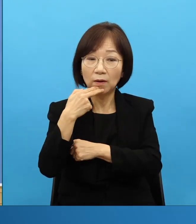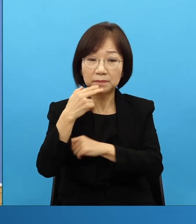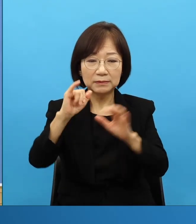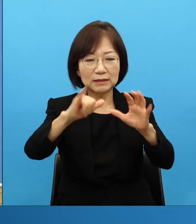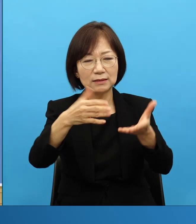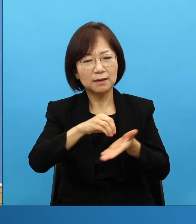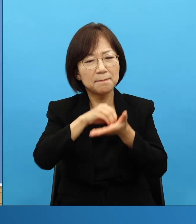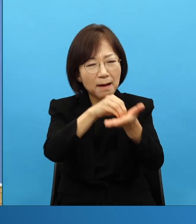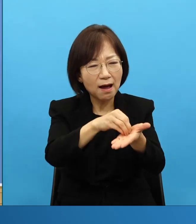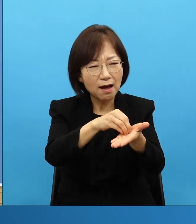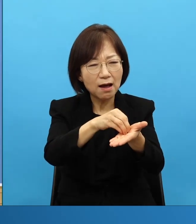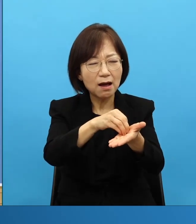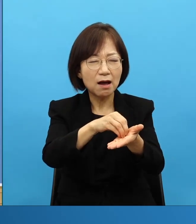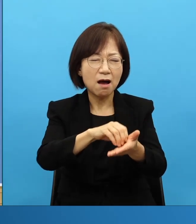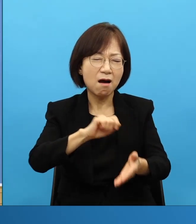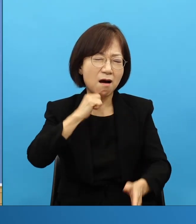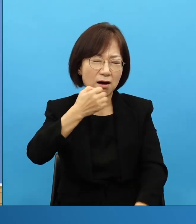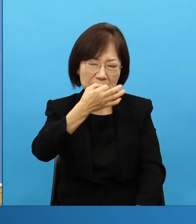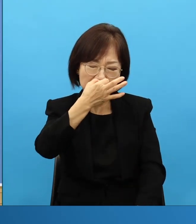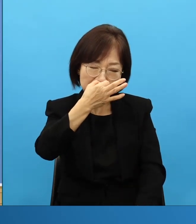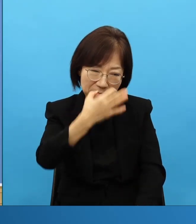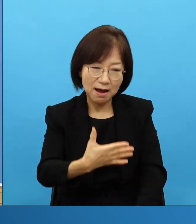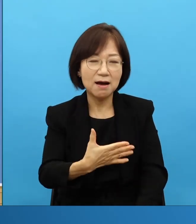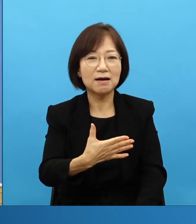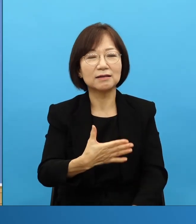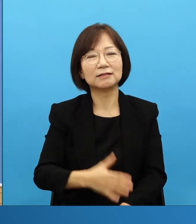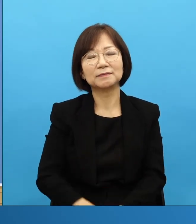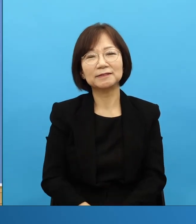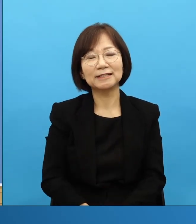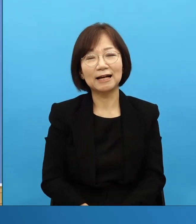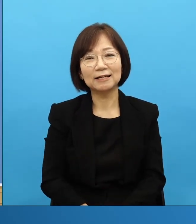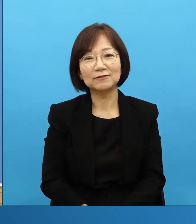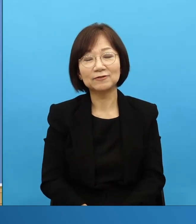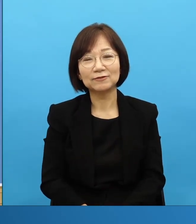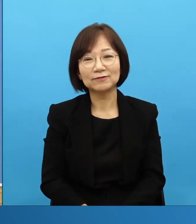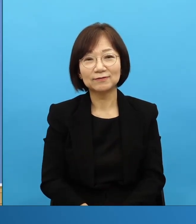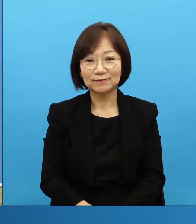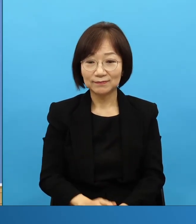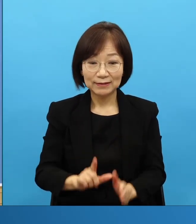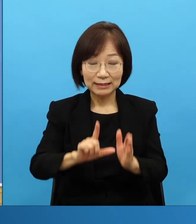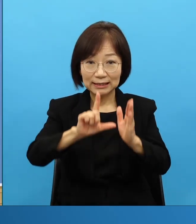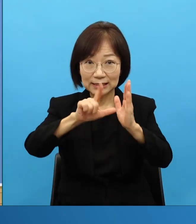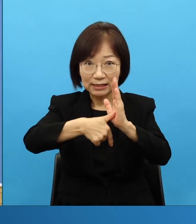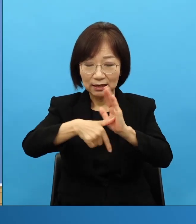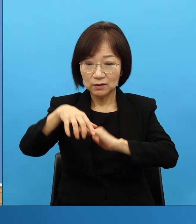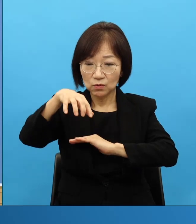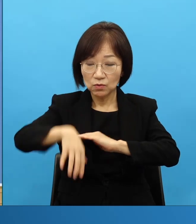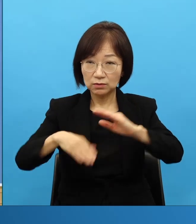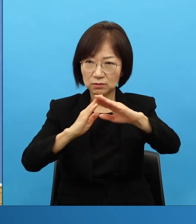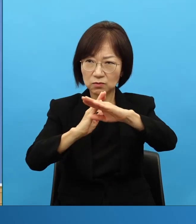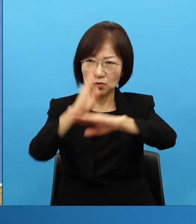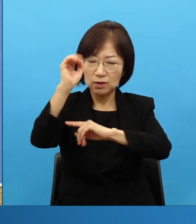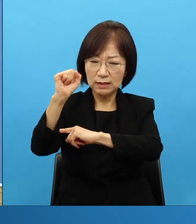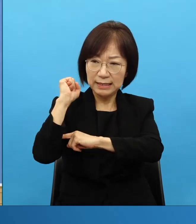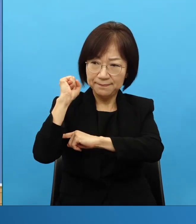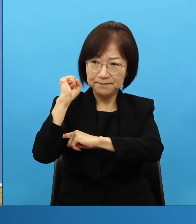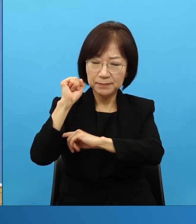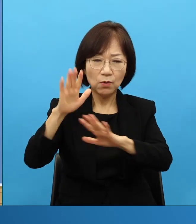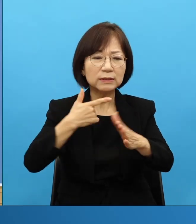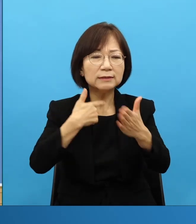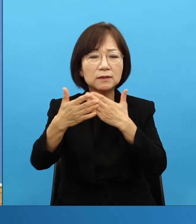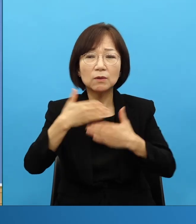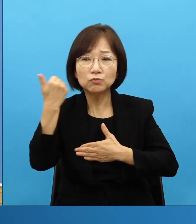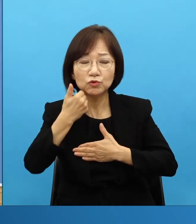we must restore this today. 이 지금 이 시공간을 초월하는 이 사건이 세 사람 통해 일어났는데 이게